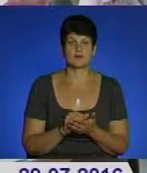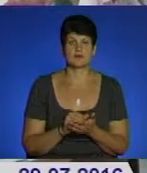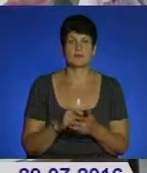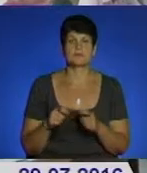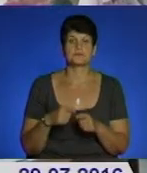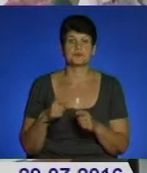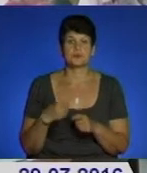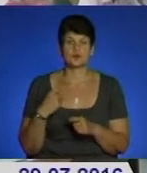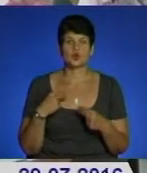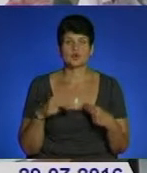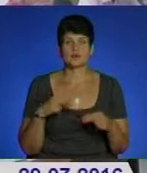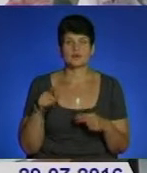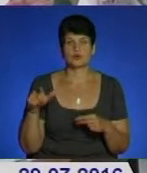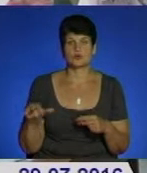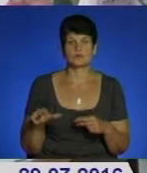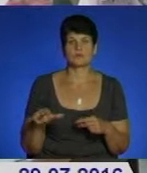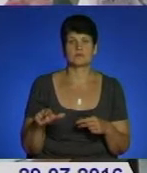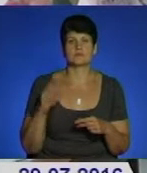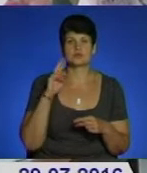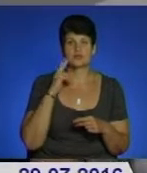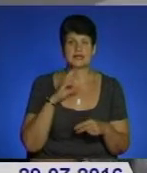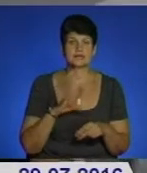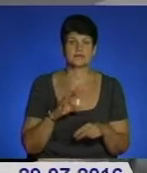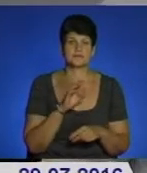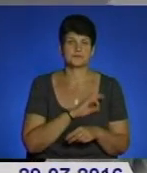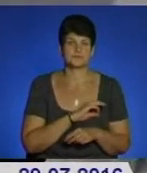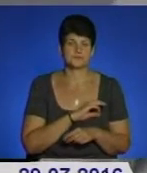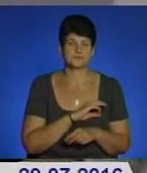людьми, по сексуальній експлуатації.